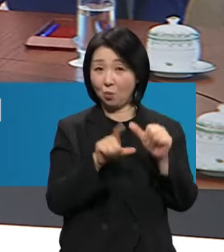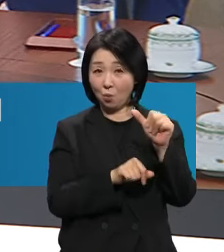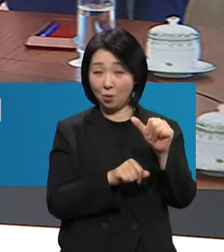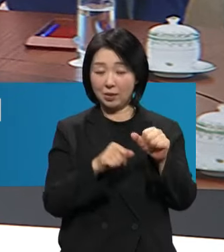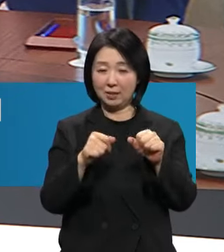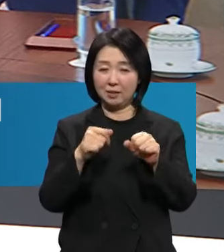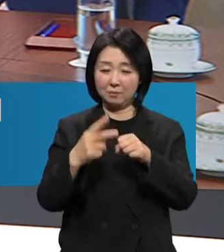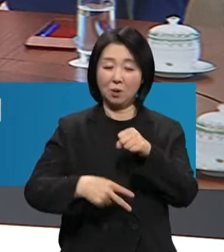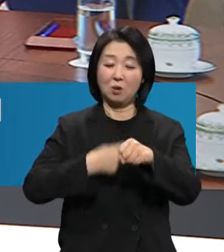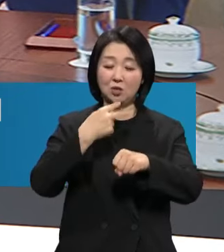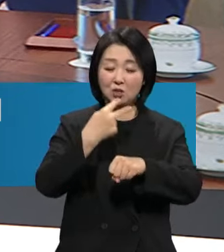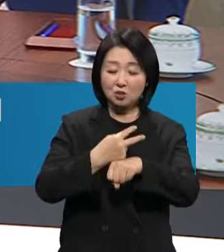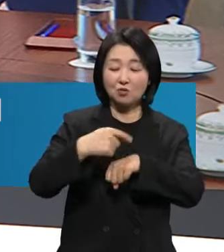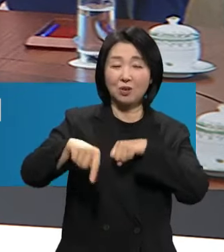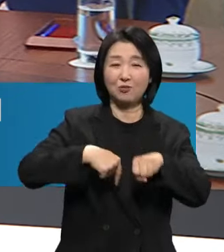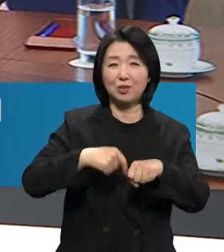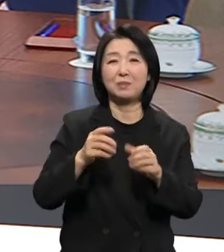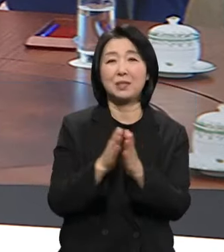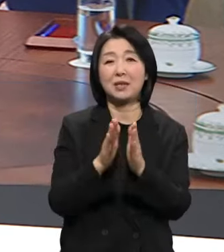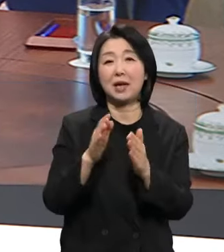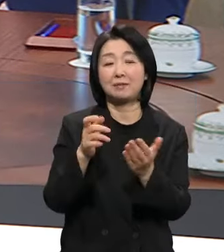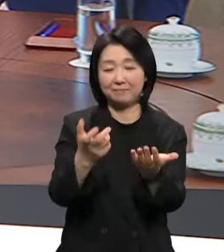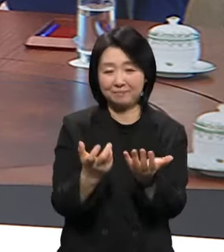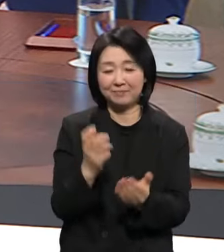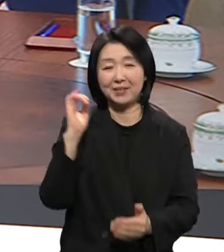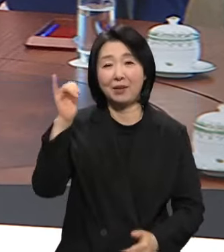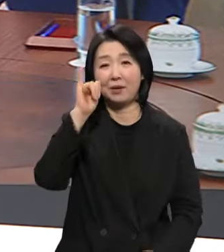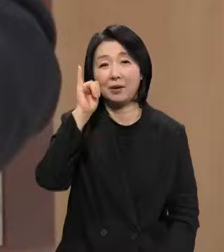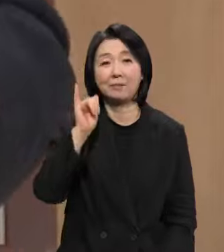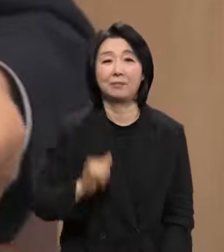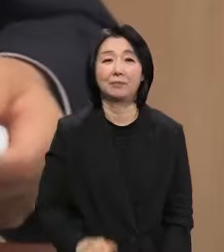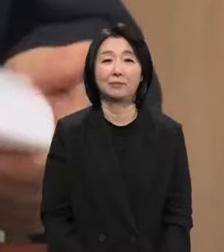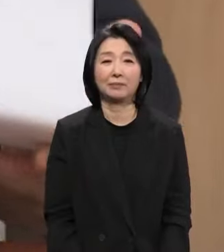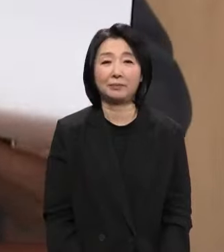2주년 기자회견에 나설 거라고 했습니다. 박유미 기자입니다.